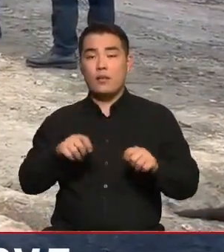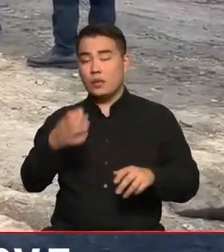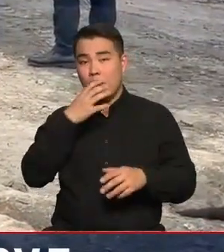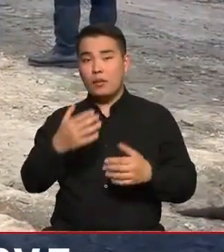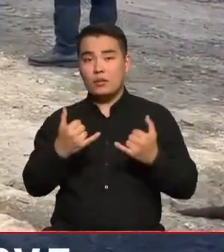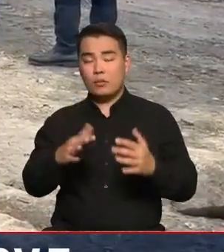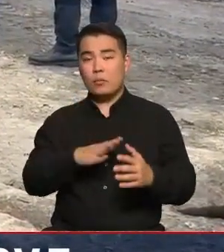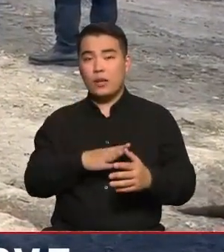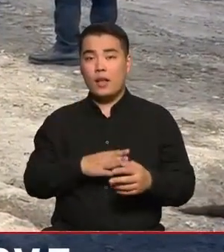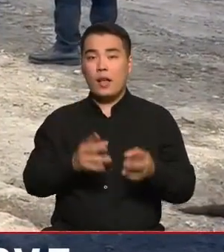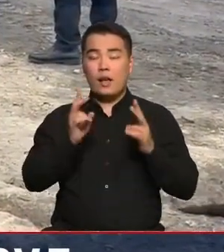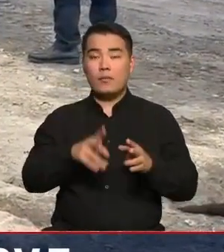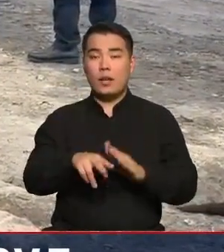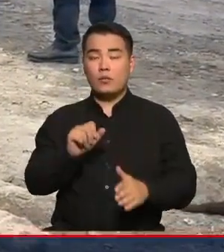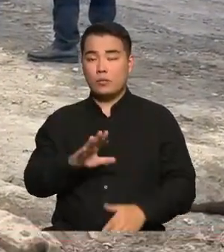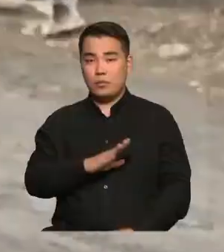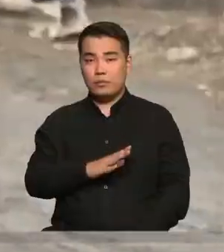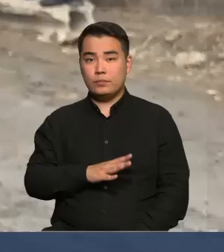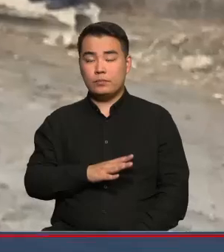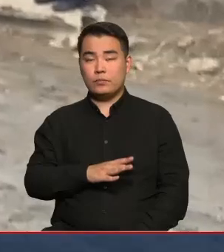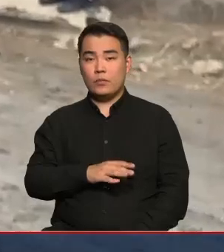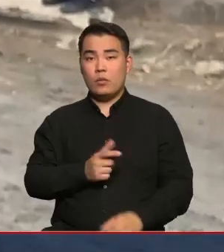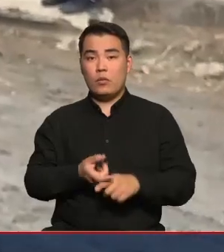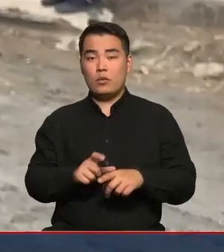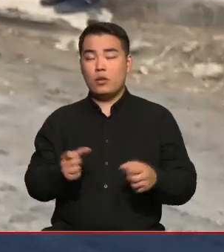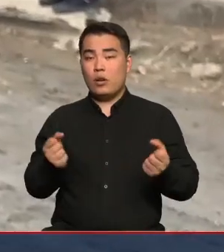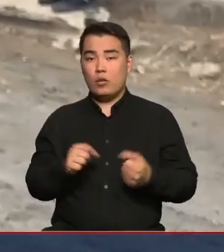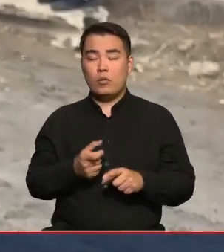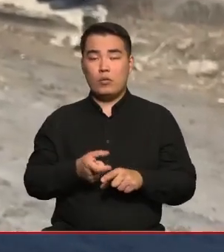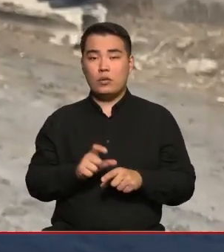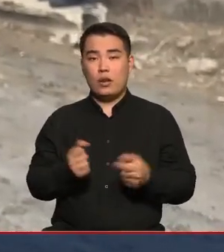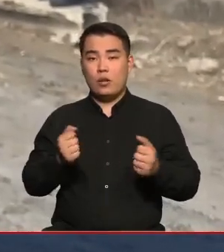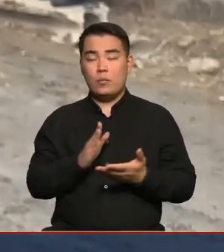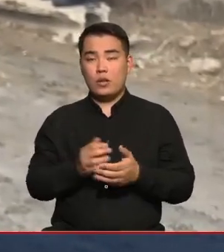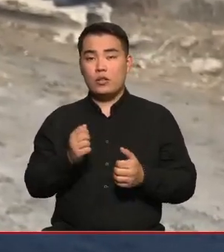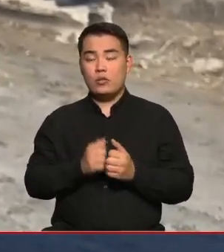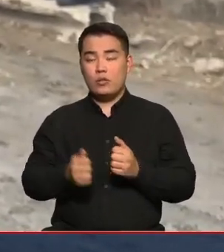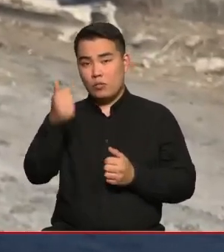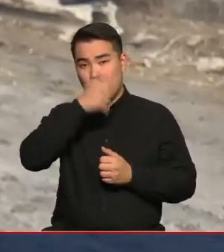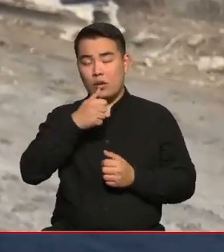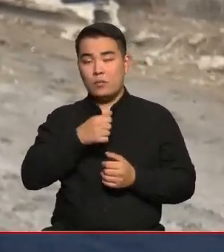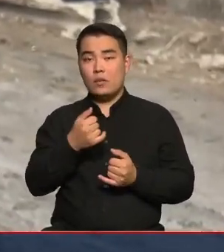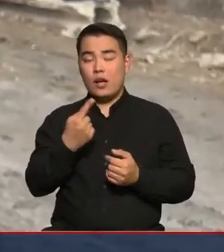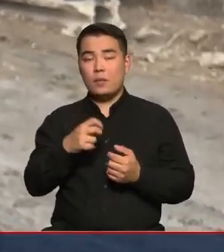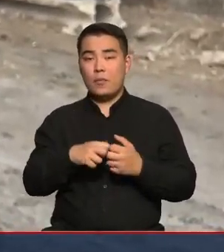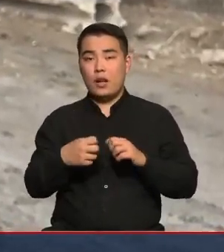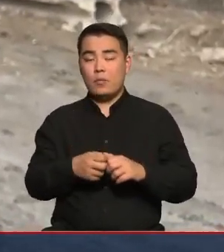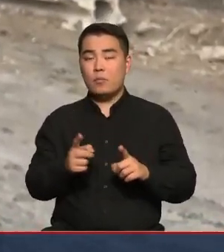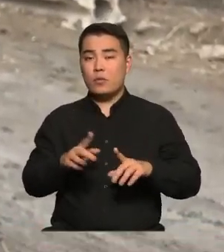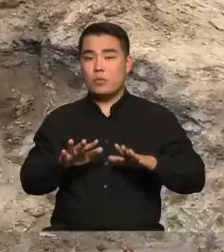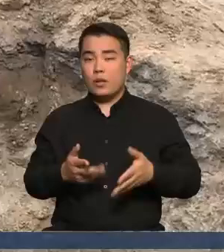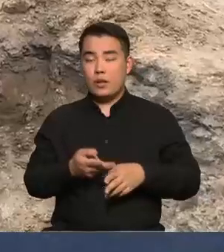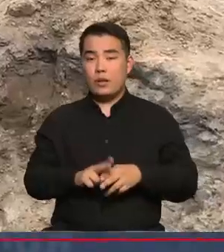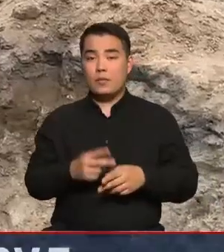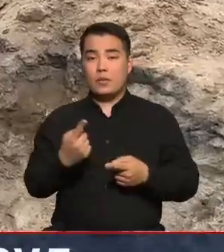сегодня произошло аварийное отключение это это каждый год одна и та же проблема Ну что такое